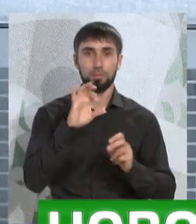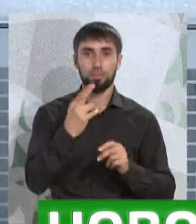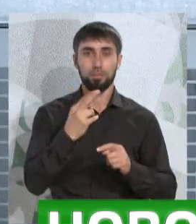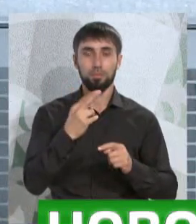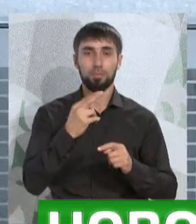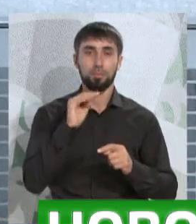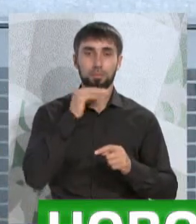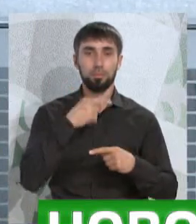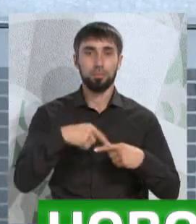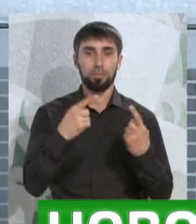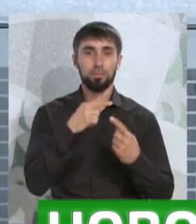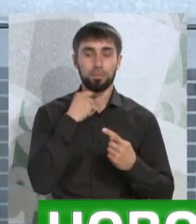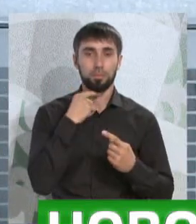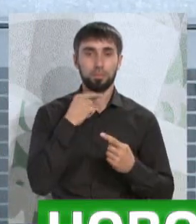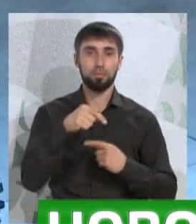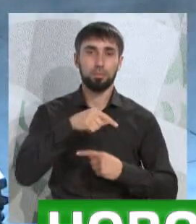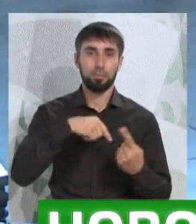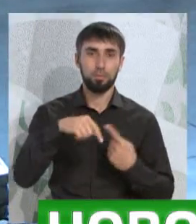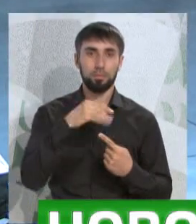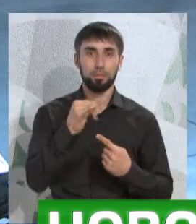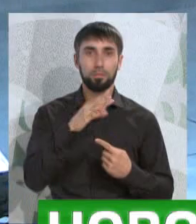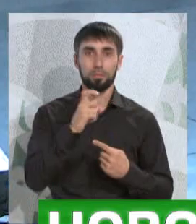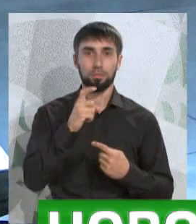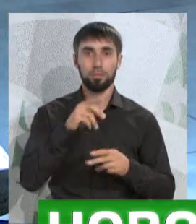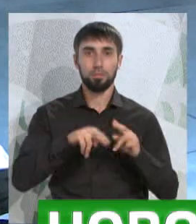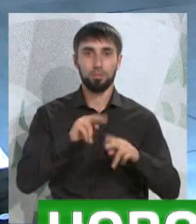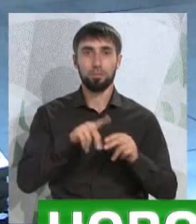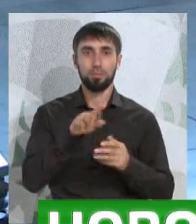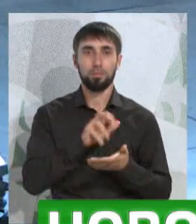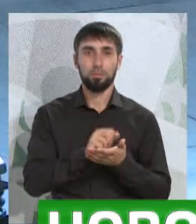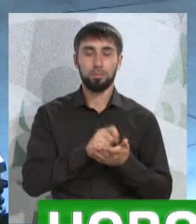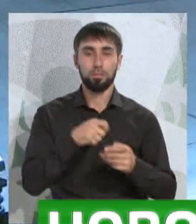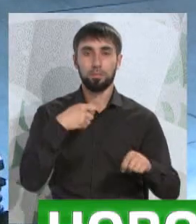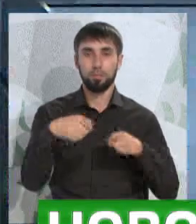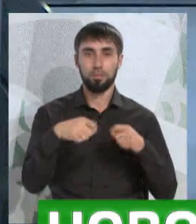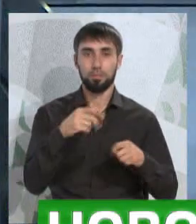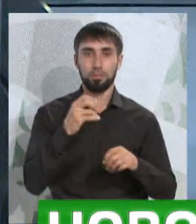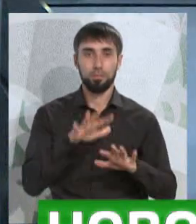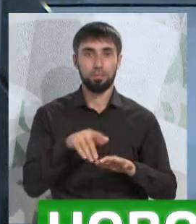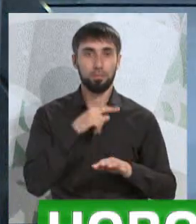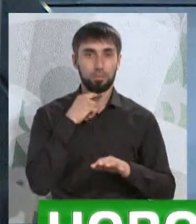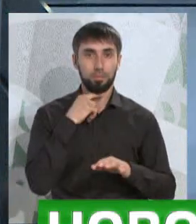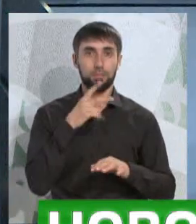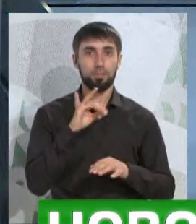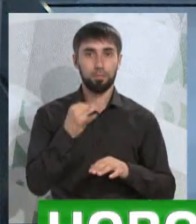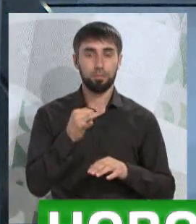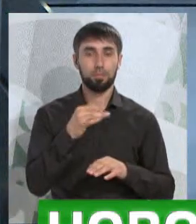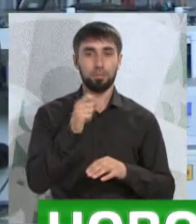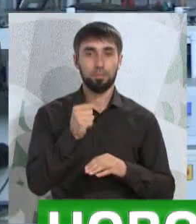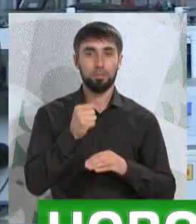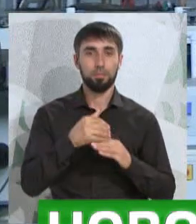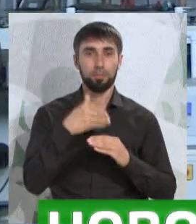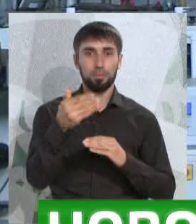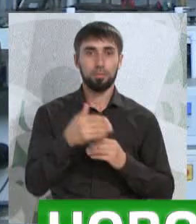развития Ингушетии частного инвестора компании «Техстрой». Они занимаются реализацией продукции не только у нас в регионе, но и за пределами.